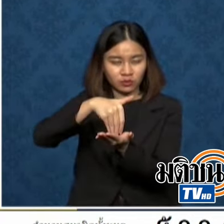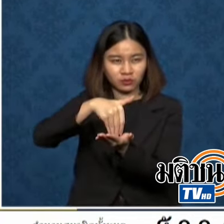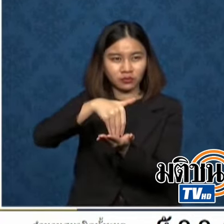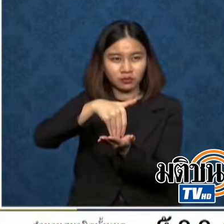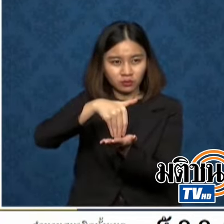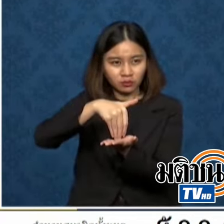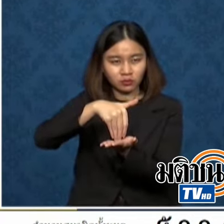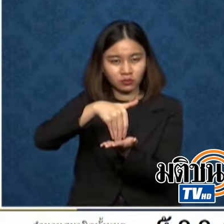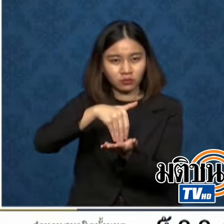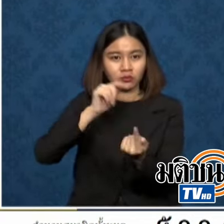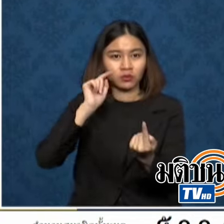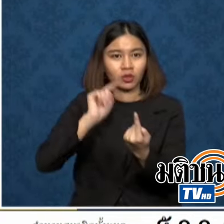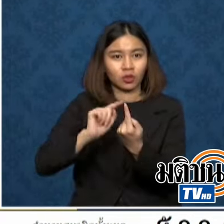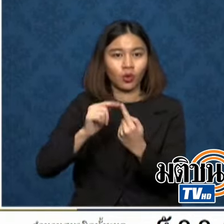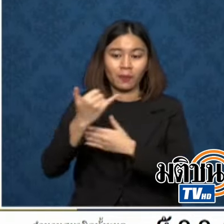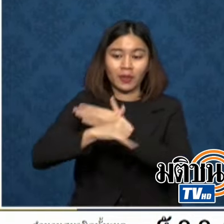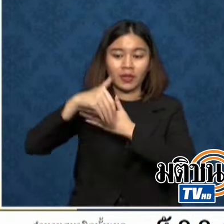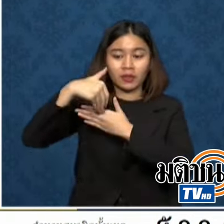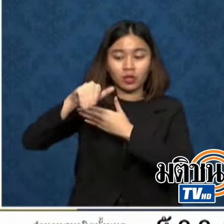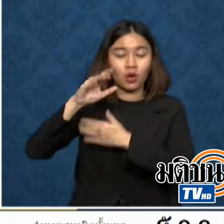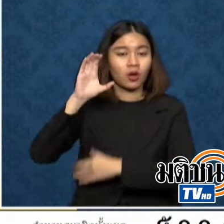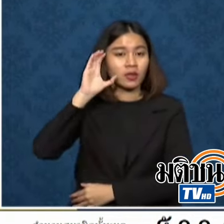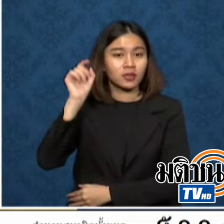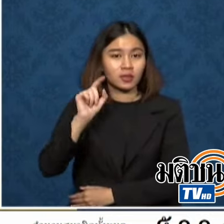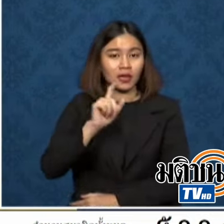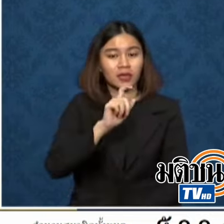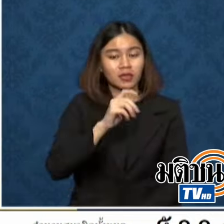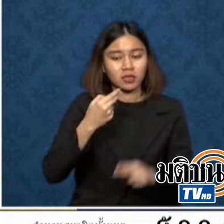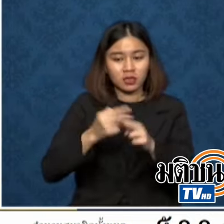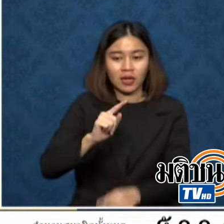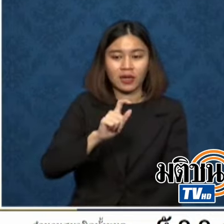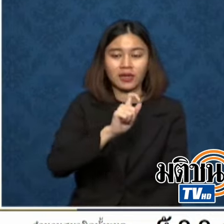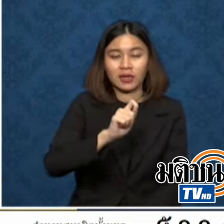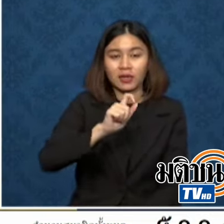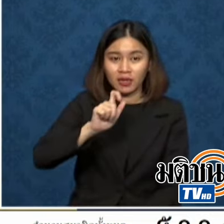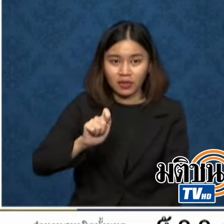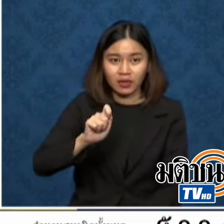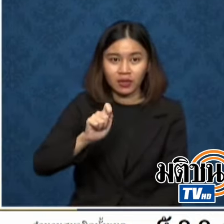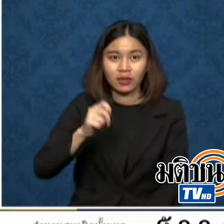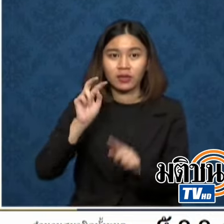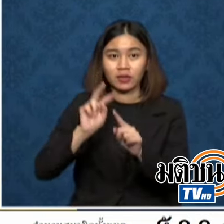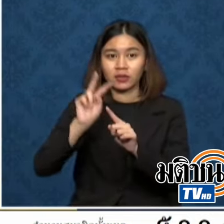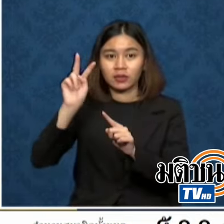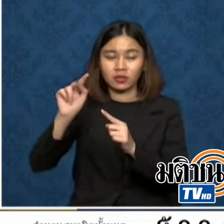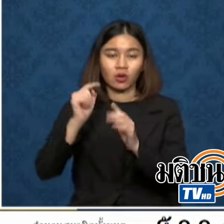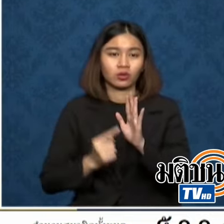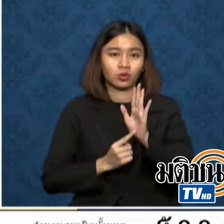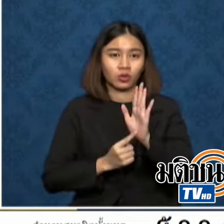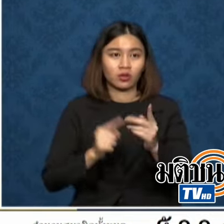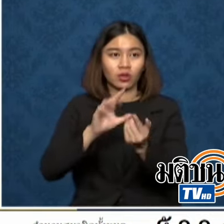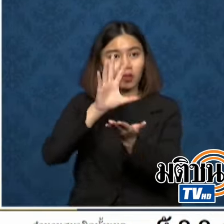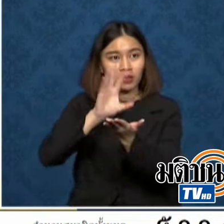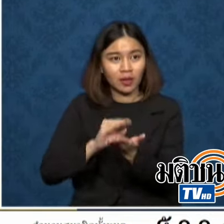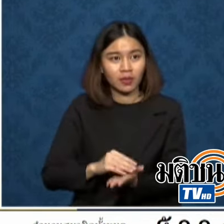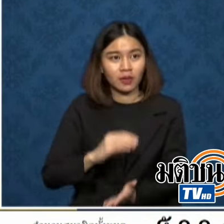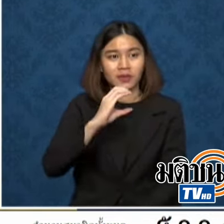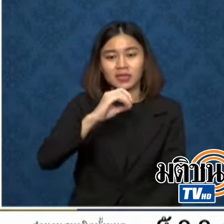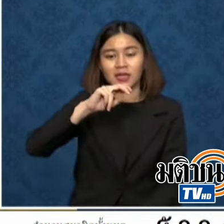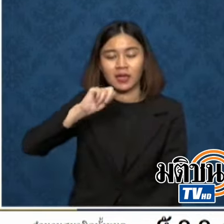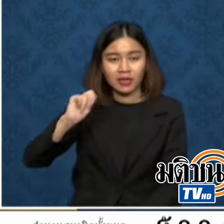เอ่อทางตุรกีนะครับที่ชื่อว่าAAอย่างที่ 2นะครับอย่างเช่นข้อมูลจาก